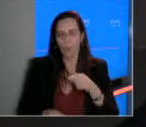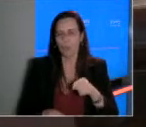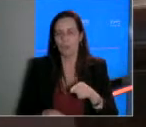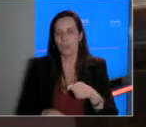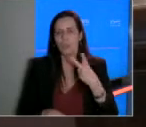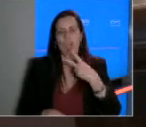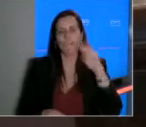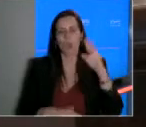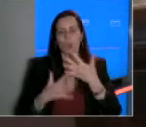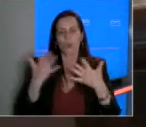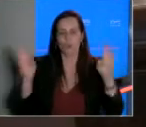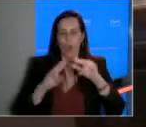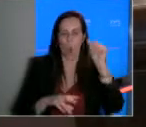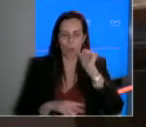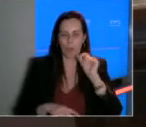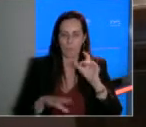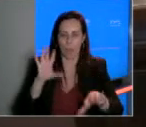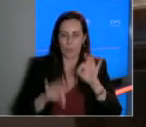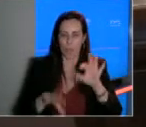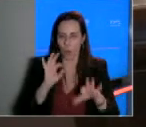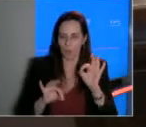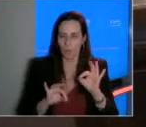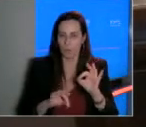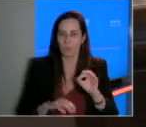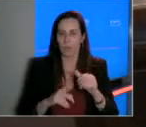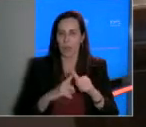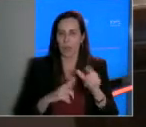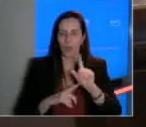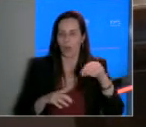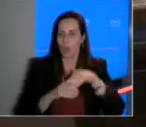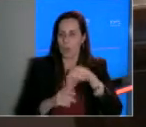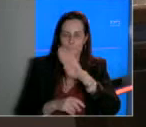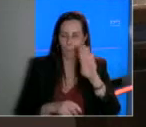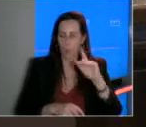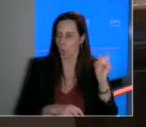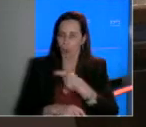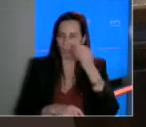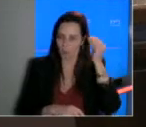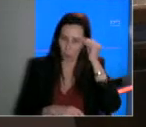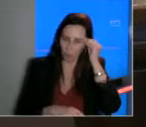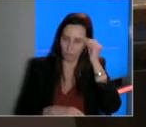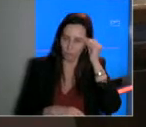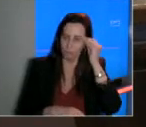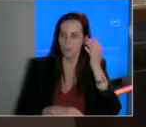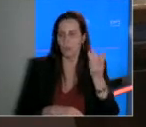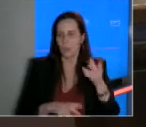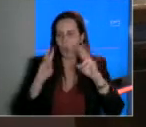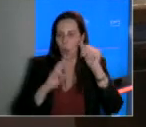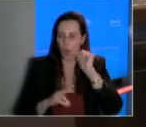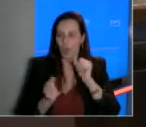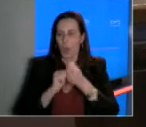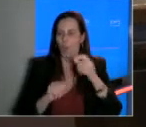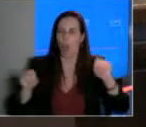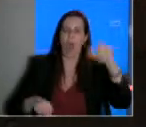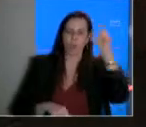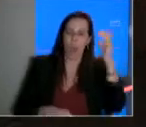שתי ההבטחות הגדולות של כחול לבן במהלך מערכת הבחירות. האחת זה לא לשבת תחת נתניהו, כולנו זוכרים בחיוך עכשיו כחול לבן או